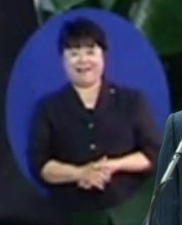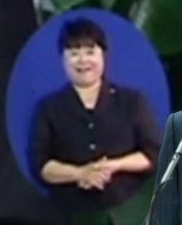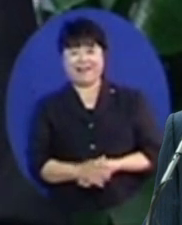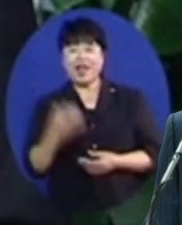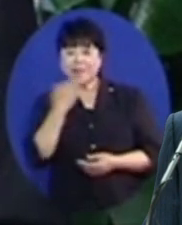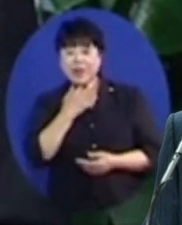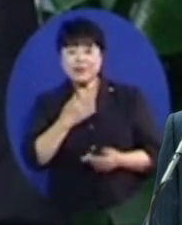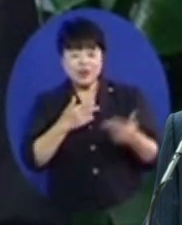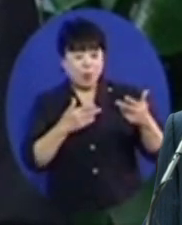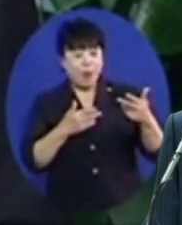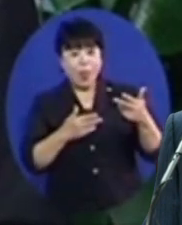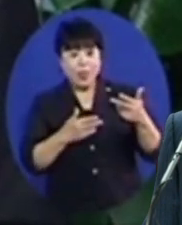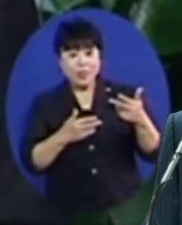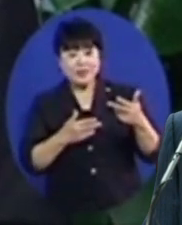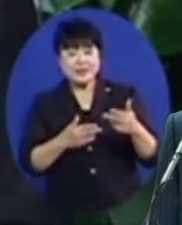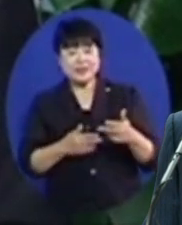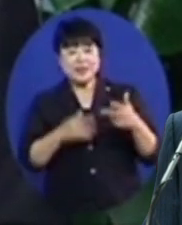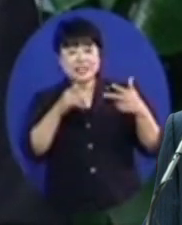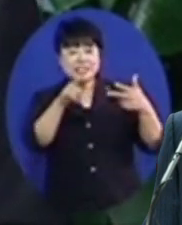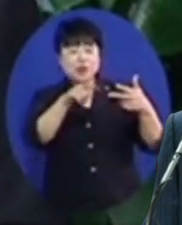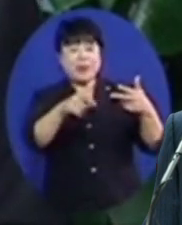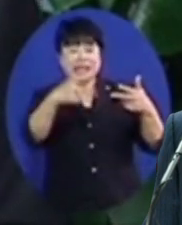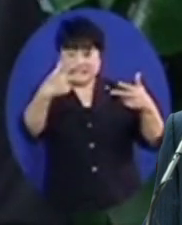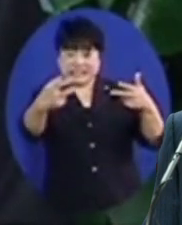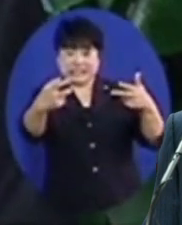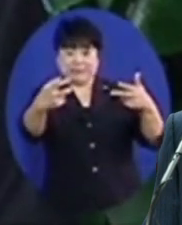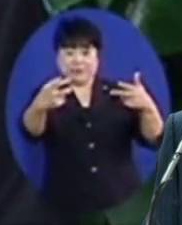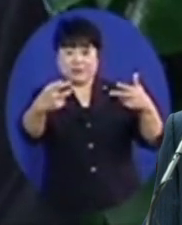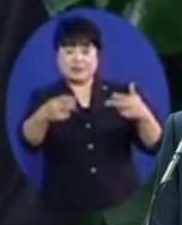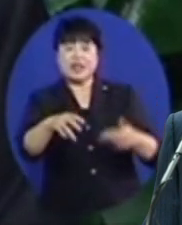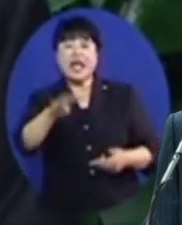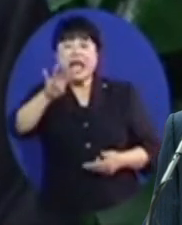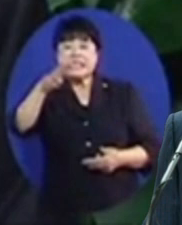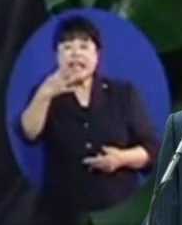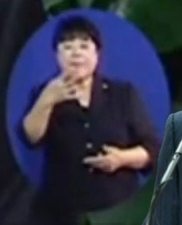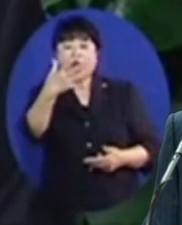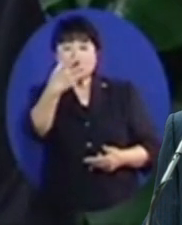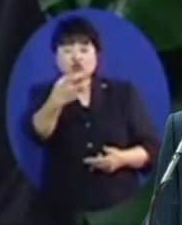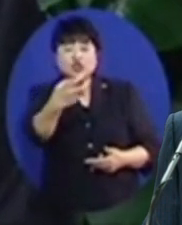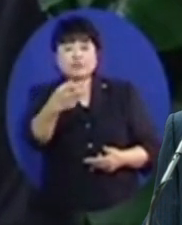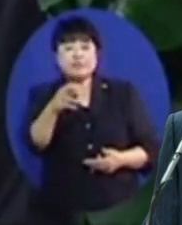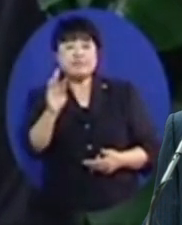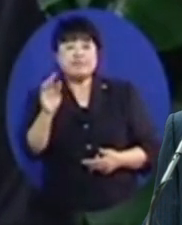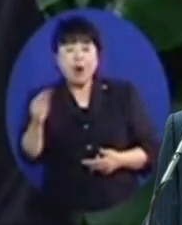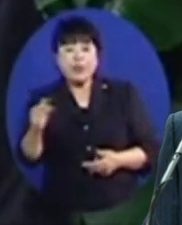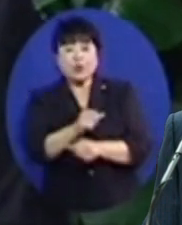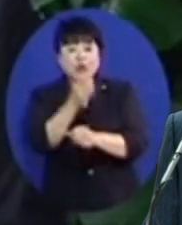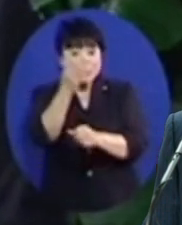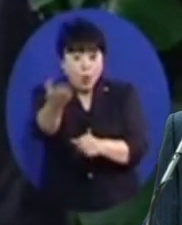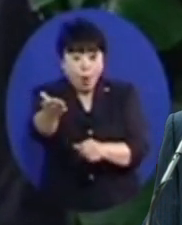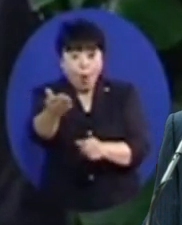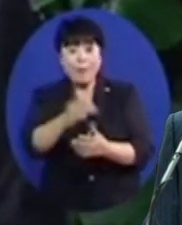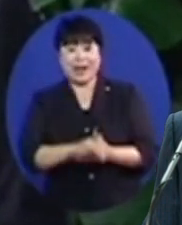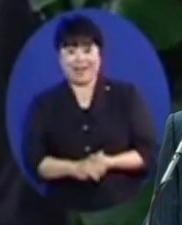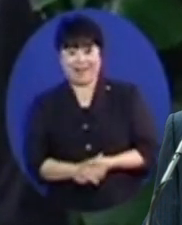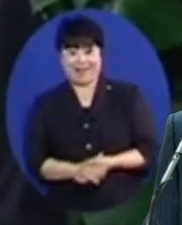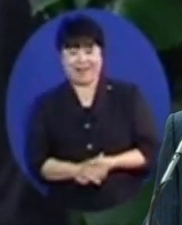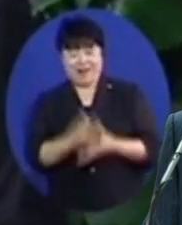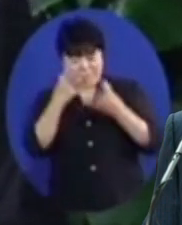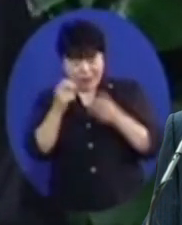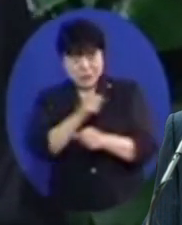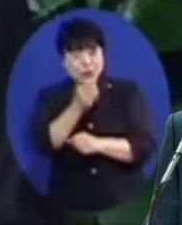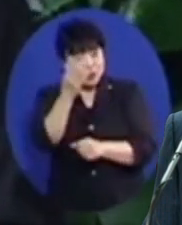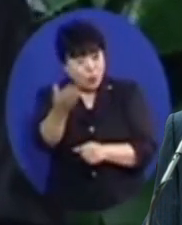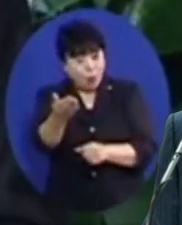베드로는 일곱 번 용서해야 되는데 예수님은 70이 49, 490번이라도 용서하라는 것입니다. 한없이 용서하는 거예요.